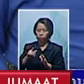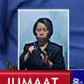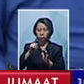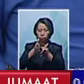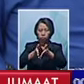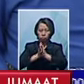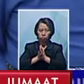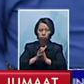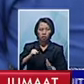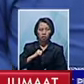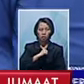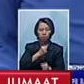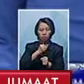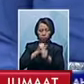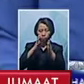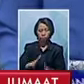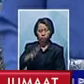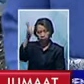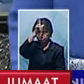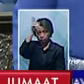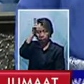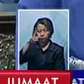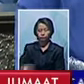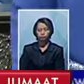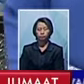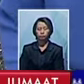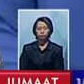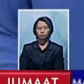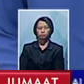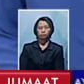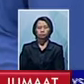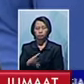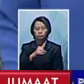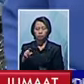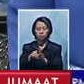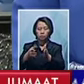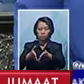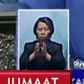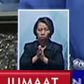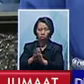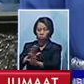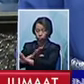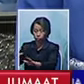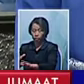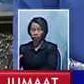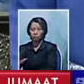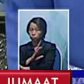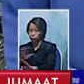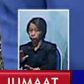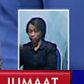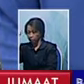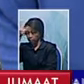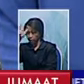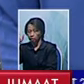pemohon adalah anggota perkhidmatan awam. Manakala pemohon bersama bukan pejabat awam